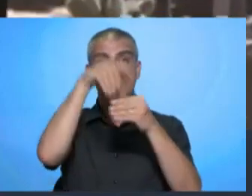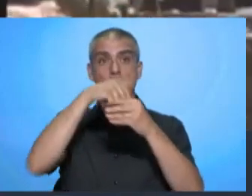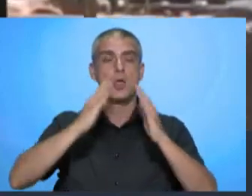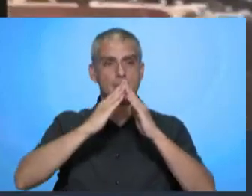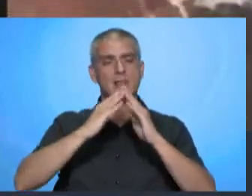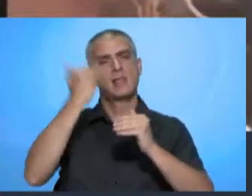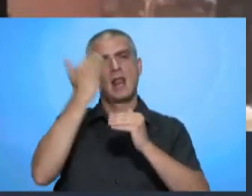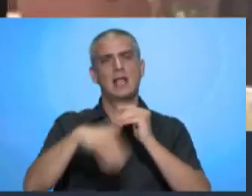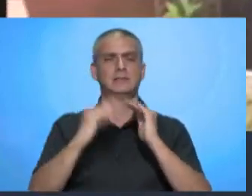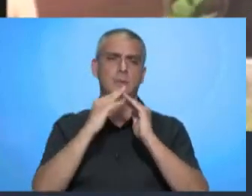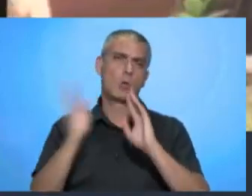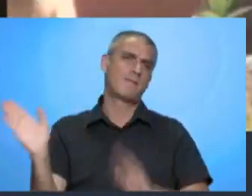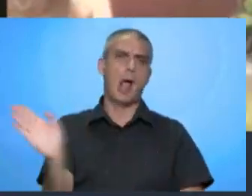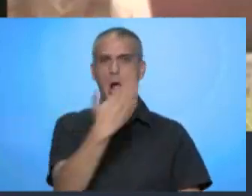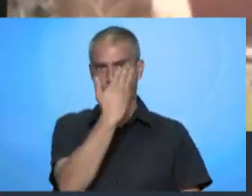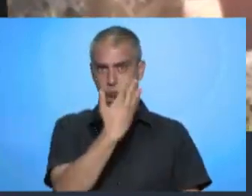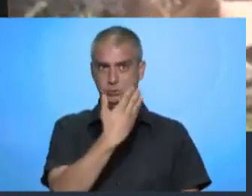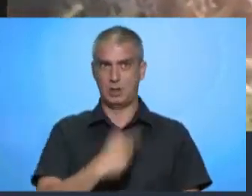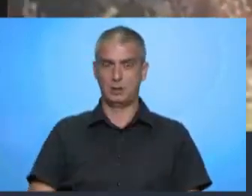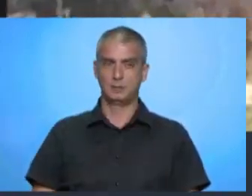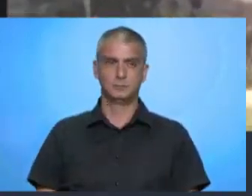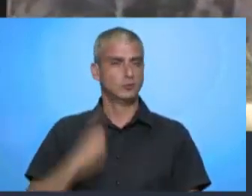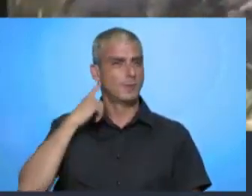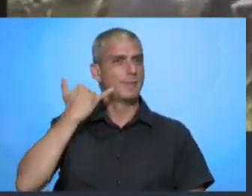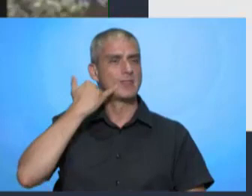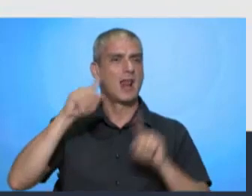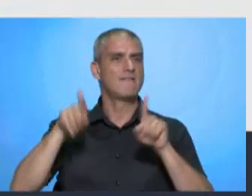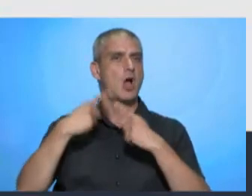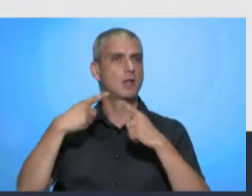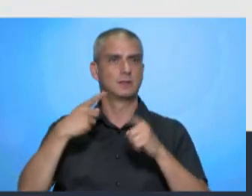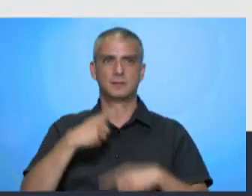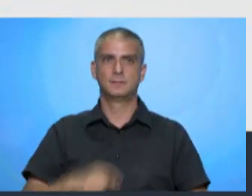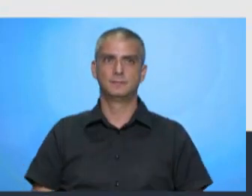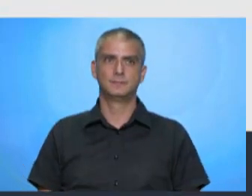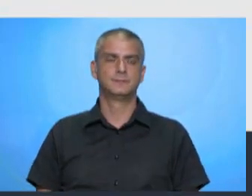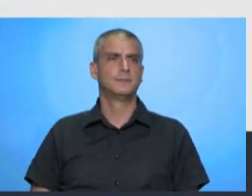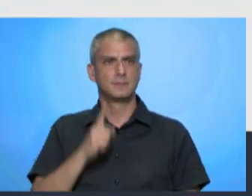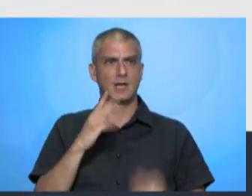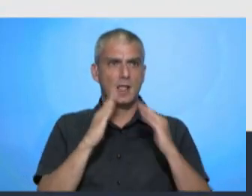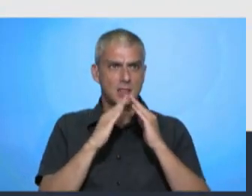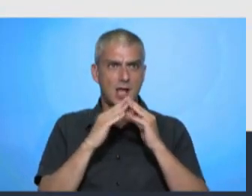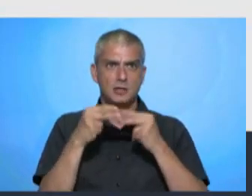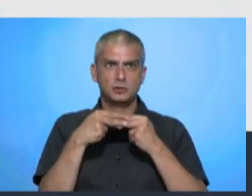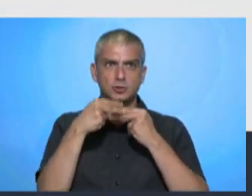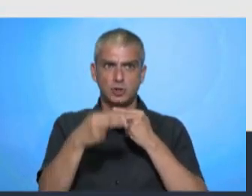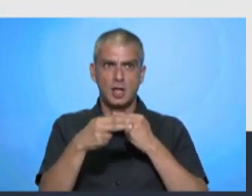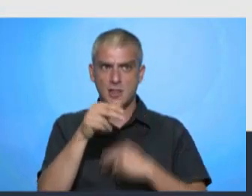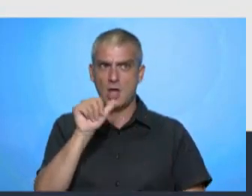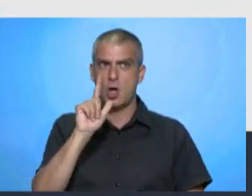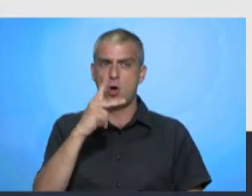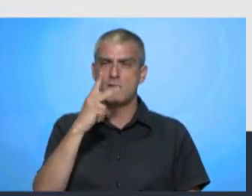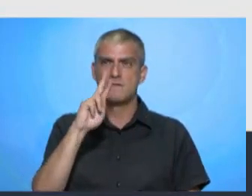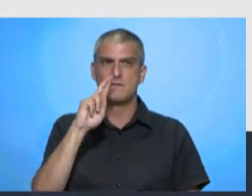לסיים את מגוריהם במקום. את גרה בשכנות